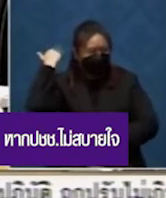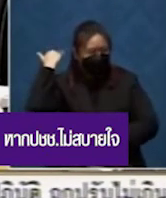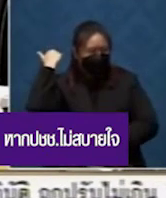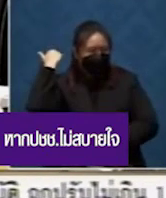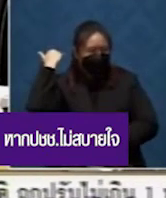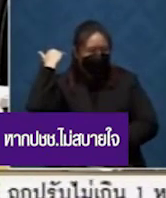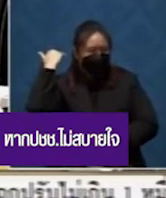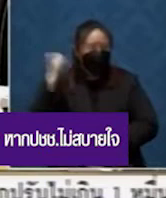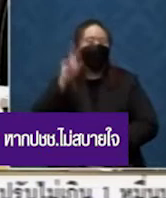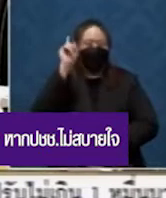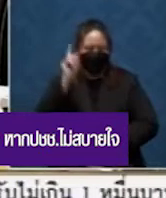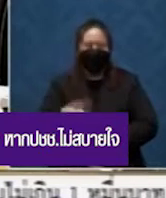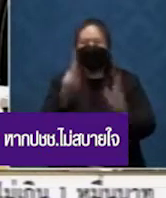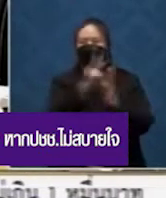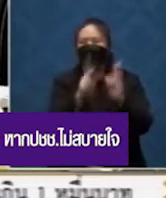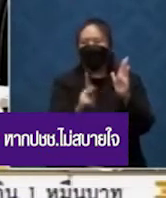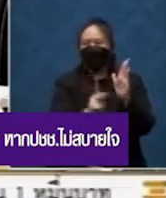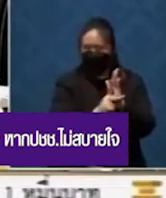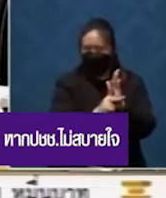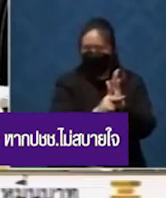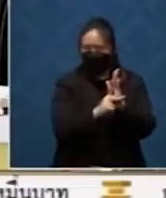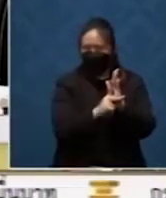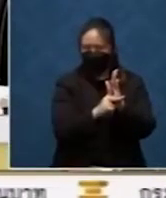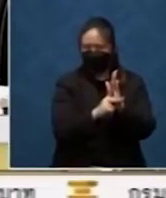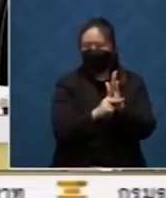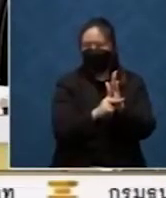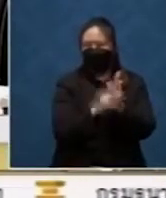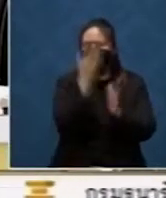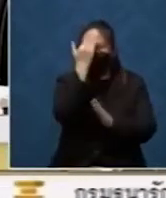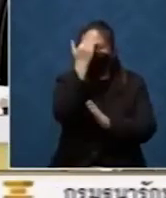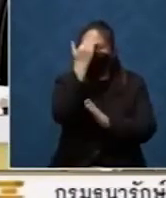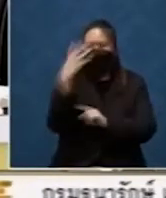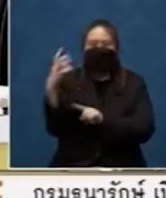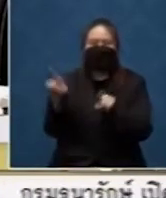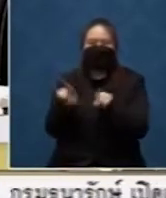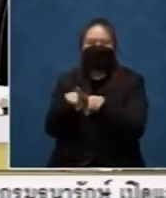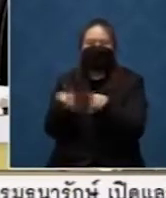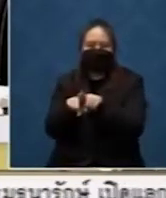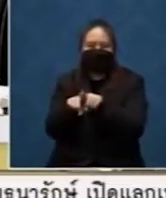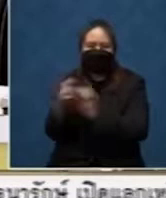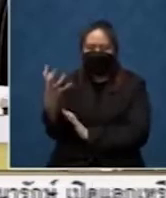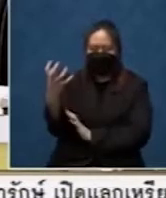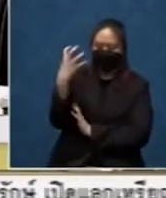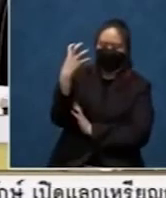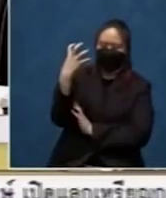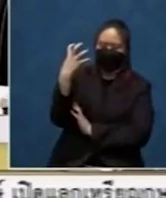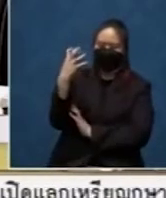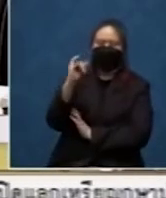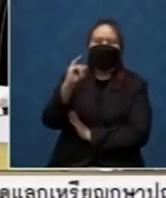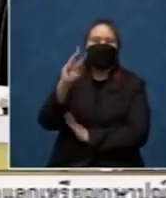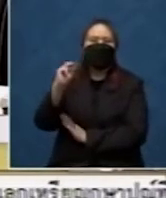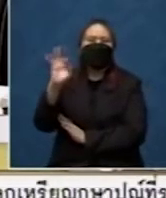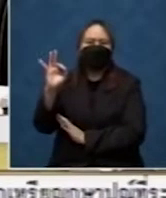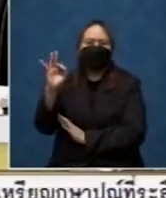ณฑ์ไม่ให้ซื้อที่ดินแปลงติดกันและทำเป็นหมู่บ้านได้อีกทั้งคณะกรรมการกฤษฎีกาก็ต้องนำเรื่องนี้ไปรับฟังความเห็นอา